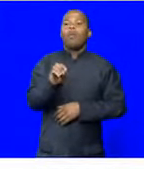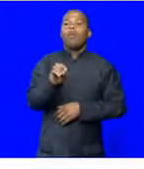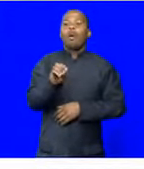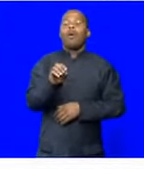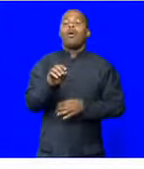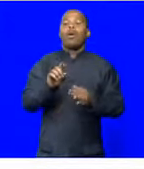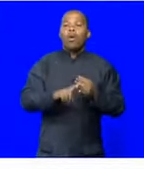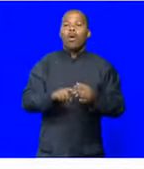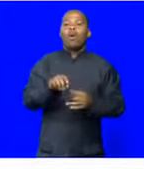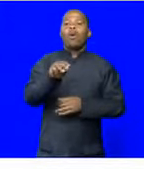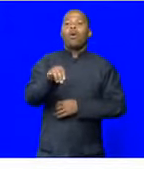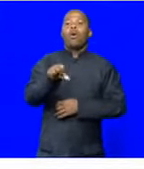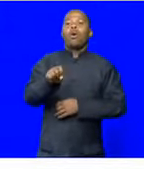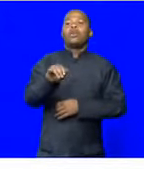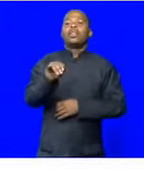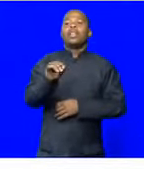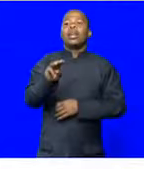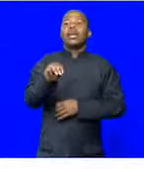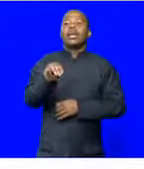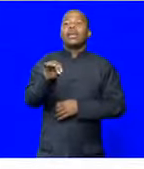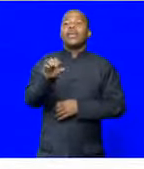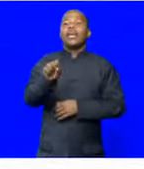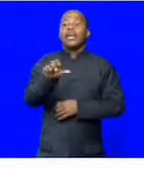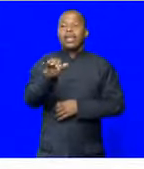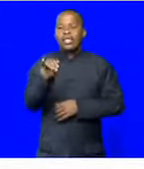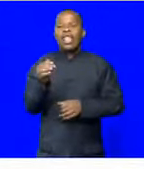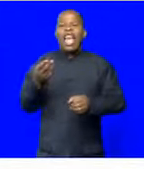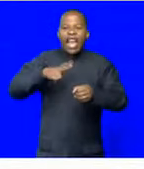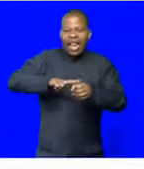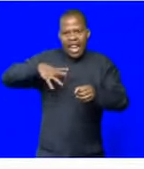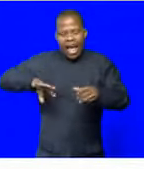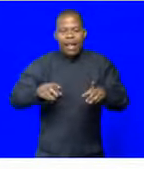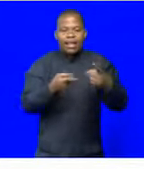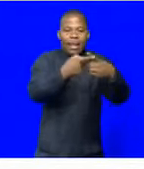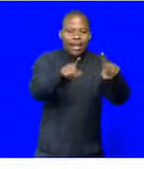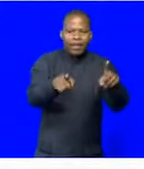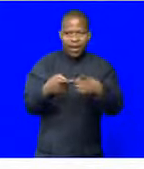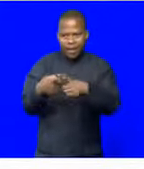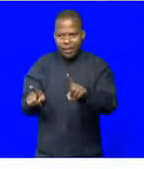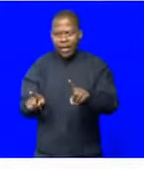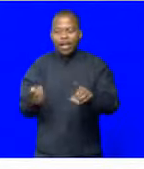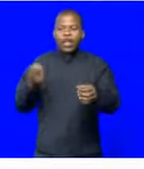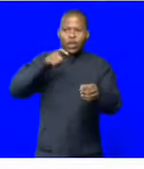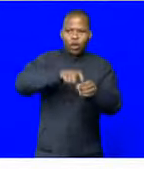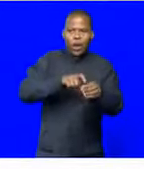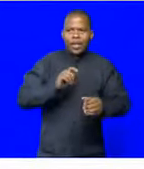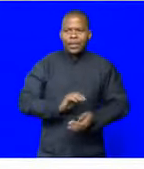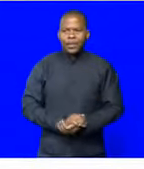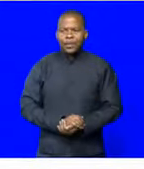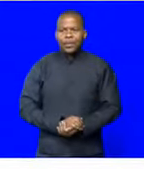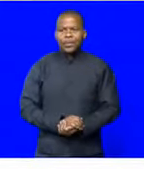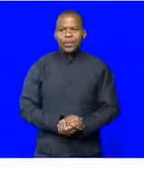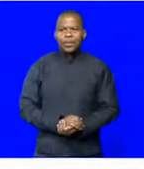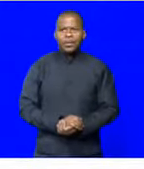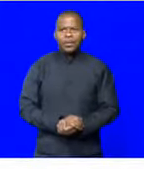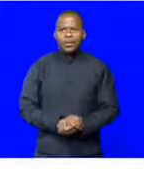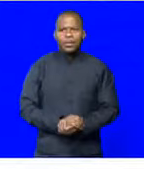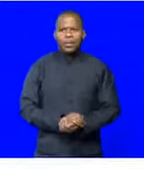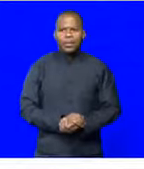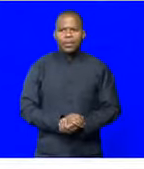Uncle Khali kanye naTengesihle kulabanye. Zabente Eswatini TV kubika Thembosi